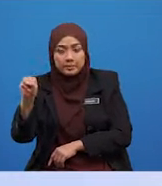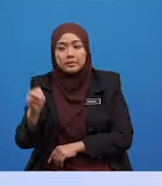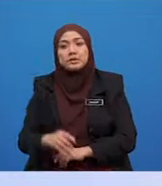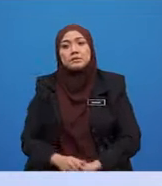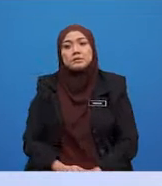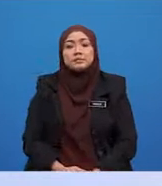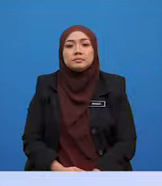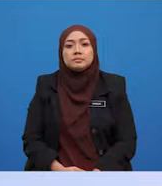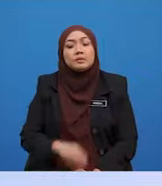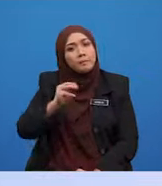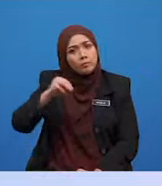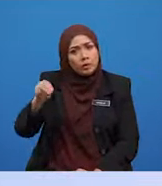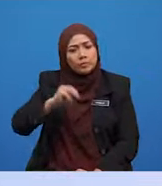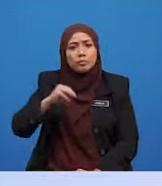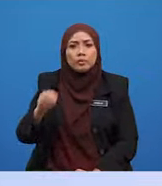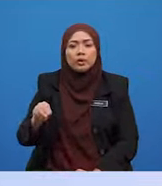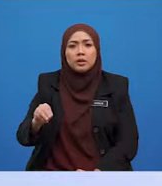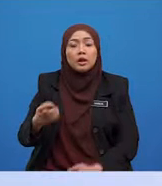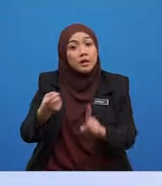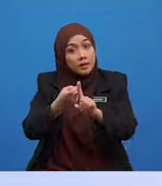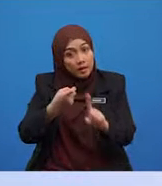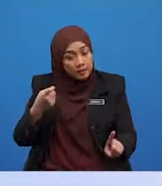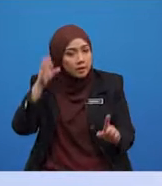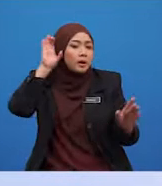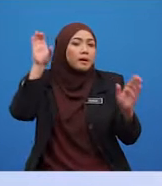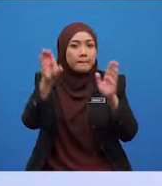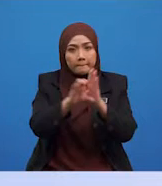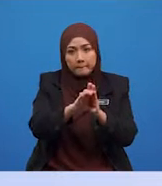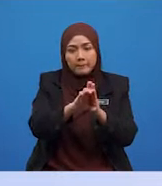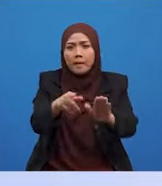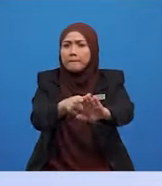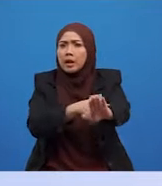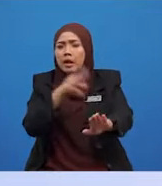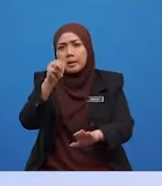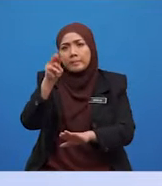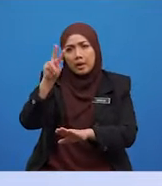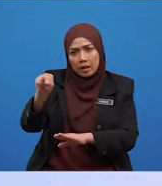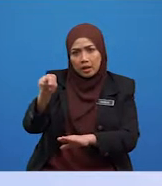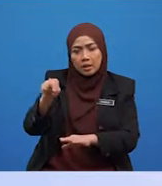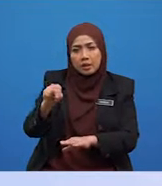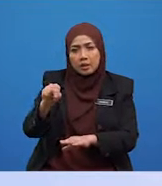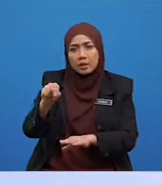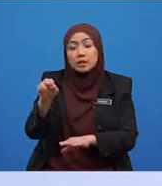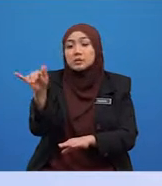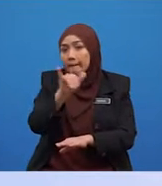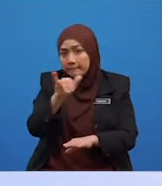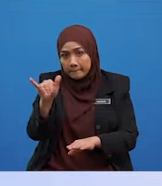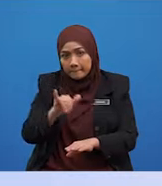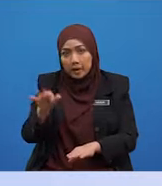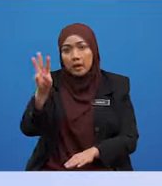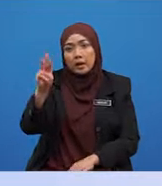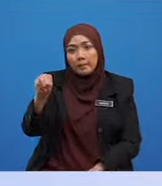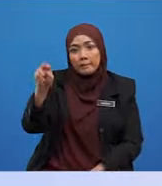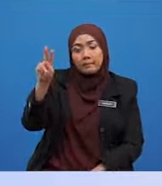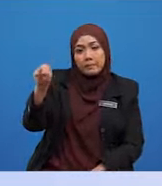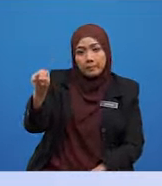cm. Murid-murid, dari rajah, panjang MN ialah panjang MS